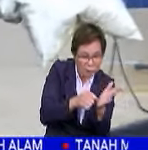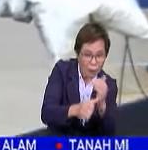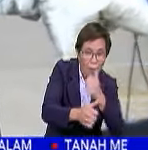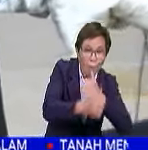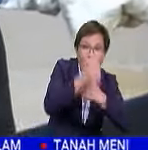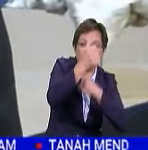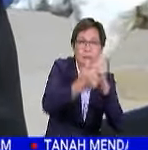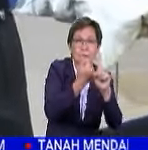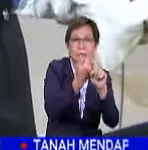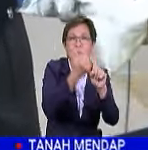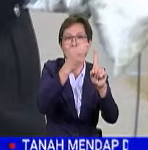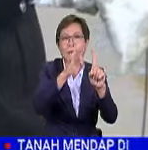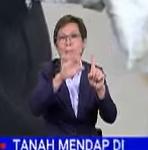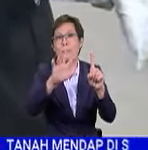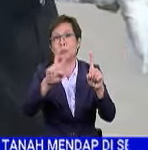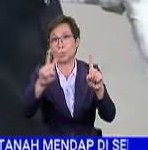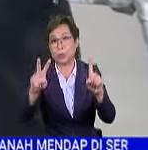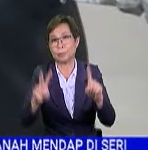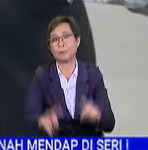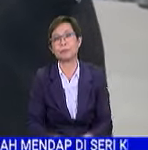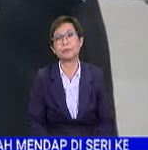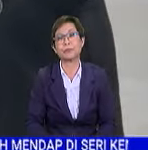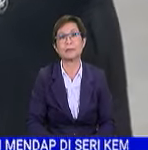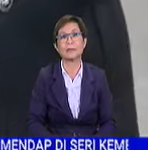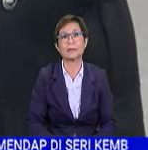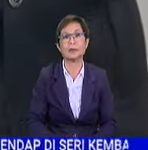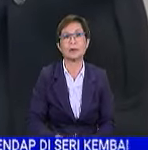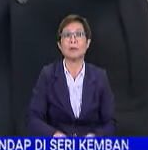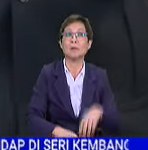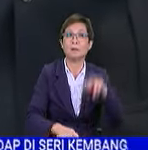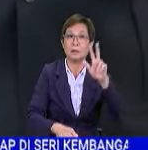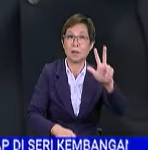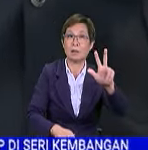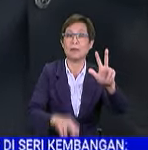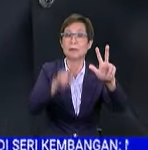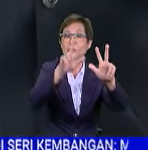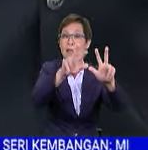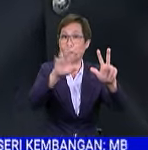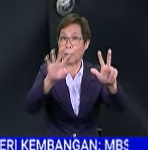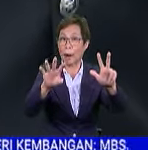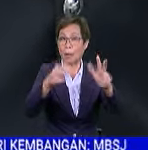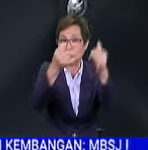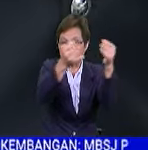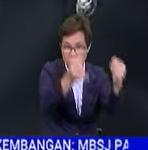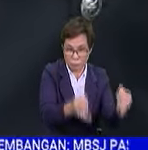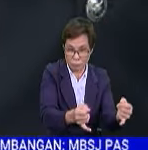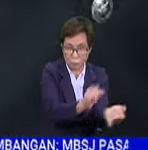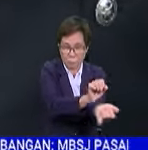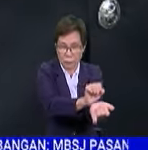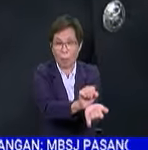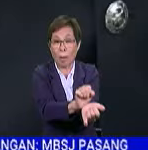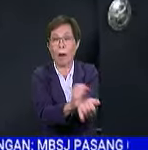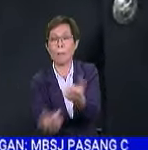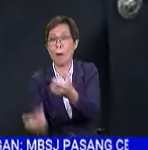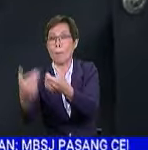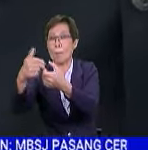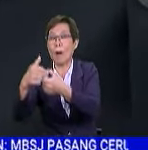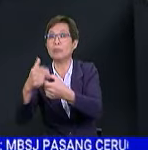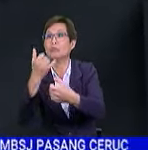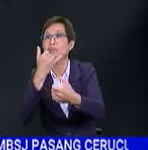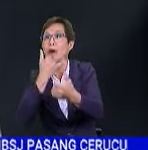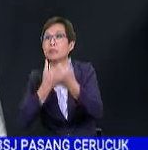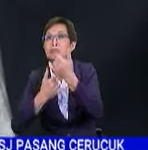Berbahaya 1952. Dalam pada itu, seramai 334 individu ditahan melibatkan